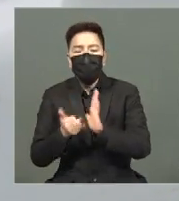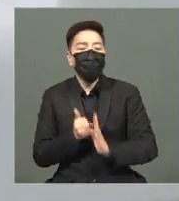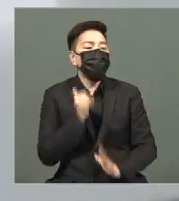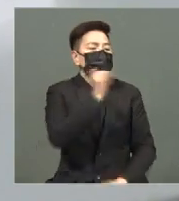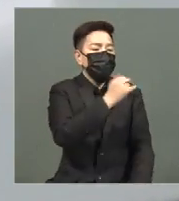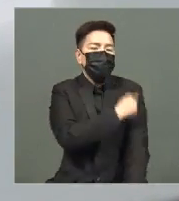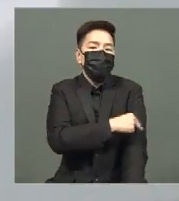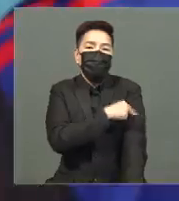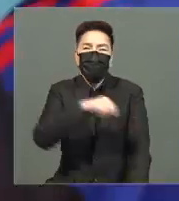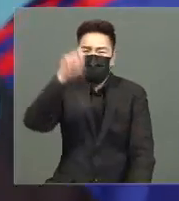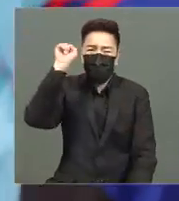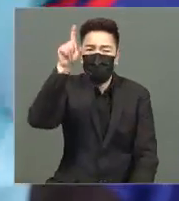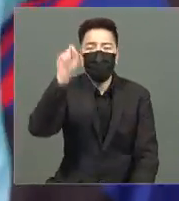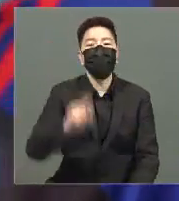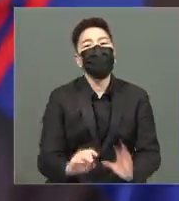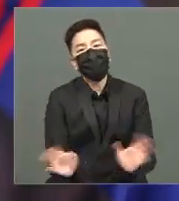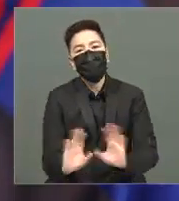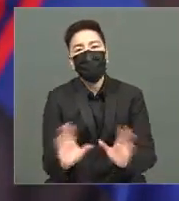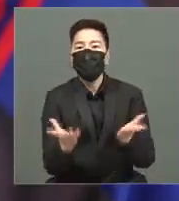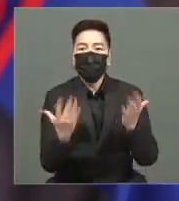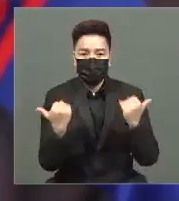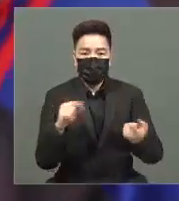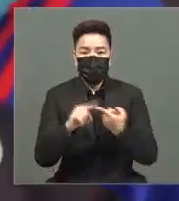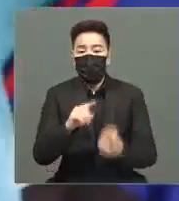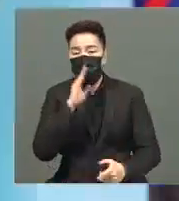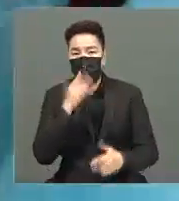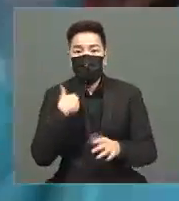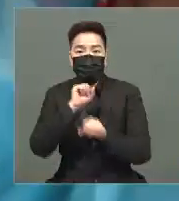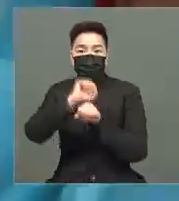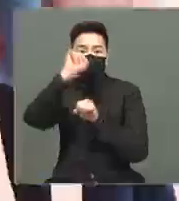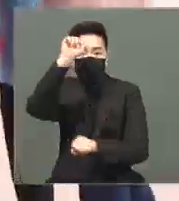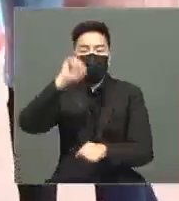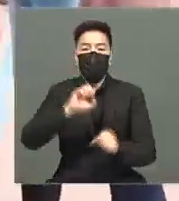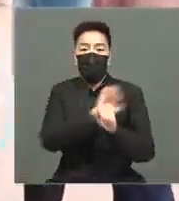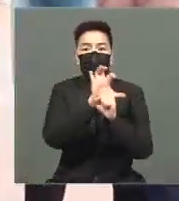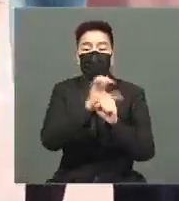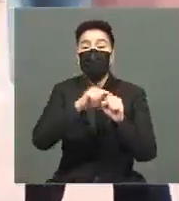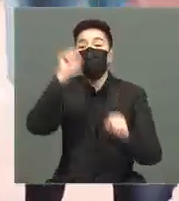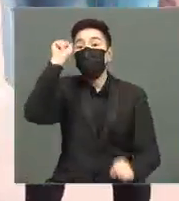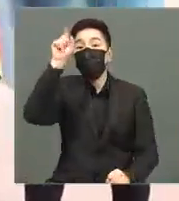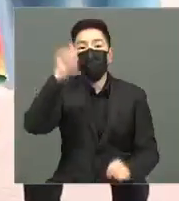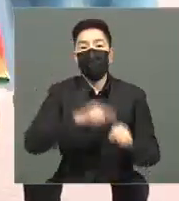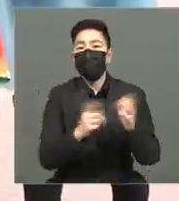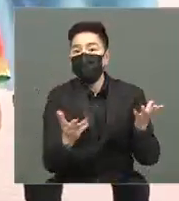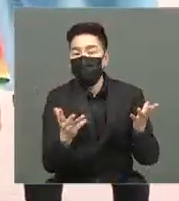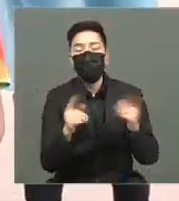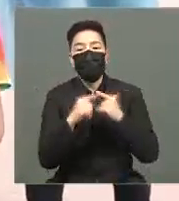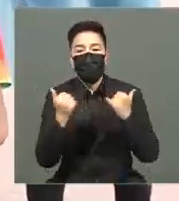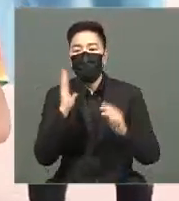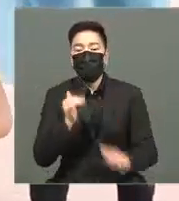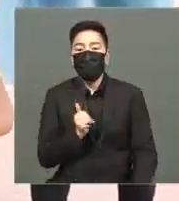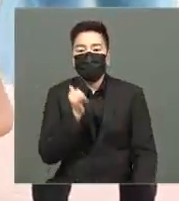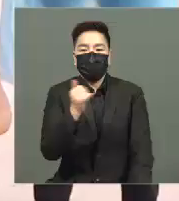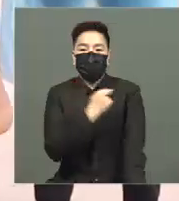ซึ่งไม่ได้อยู่ในภาวะฉุกเฉินดังนั้นนะครับหากมีการประกาศให้โลกนี้ไม่เป็นภาวะฉุกเฉินผู้ป่วยก็